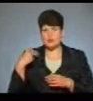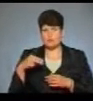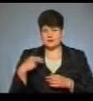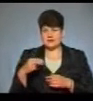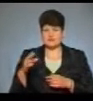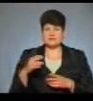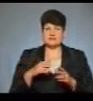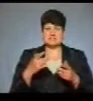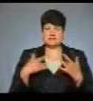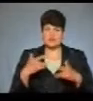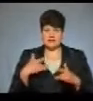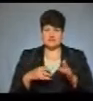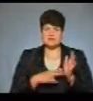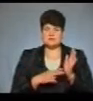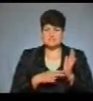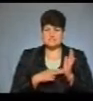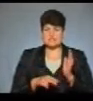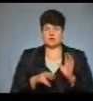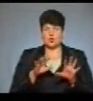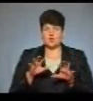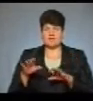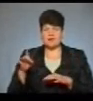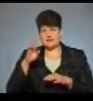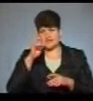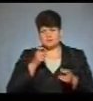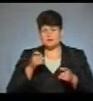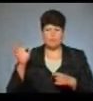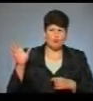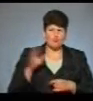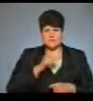звільнив 70 голів райдержадміністрації по всій Україні.